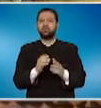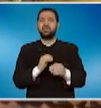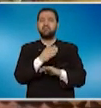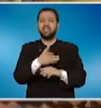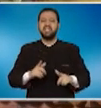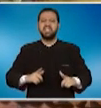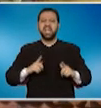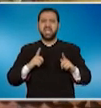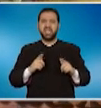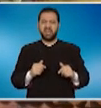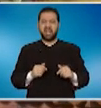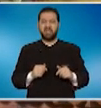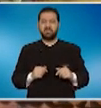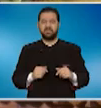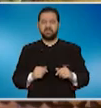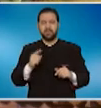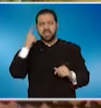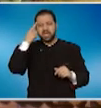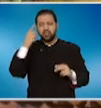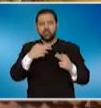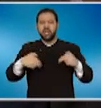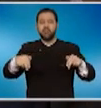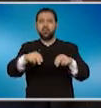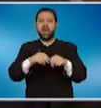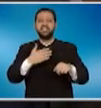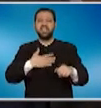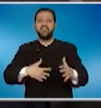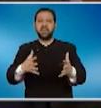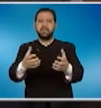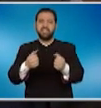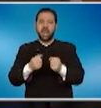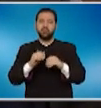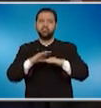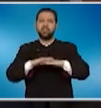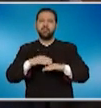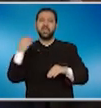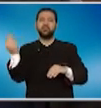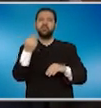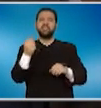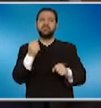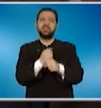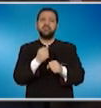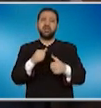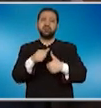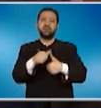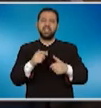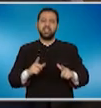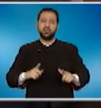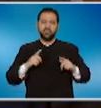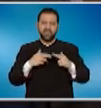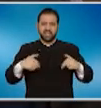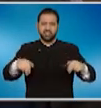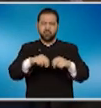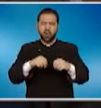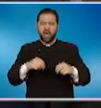într-o persoană, într-o sugestie, într-o icoană, într-un loc, într-un pelerinaj, într-o